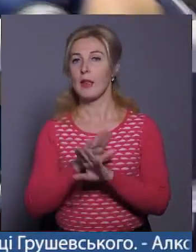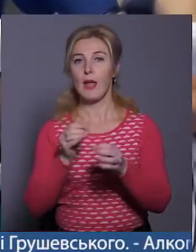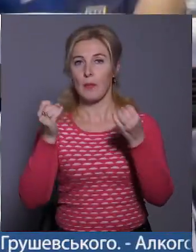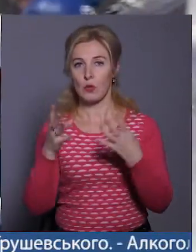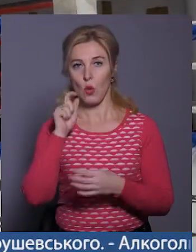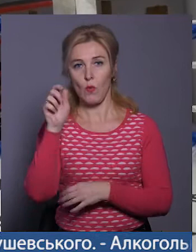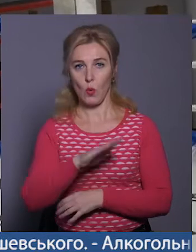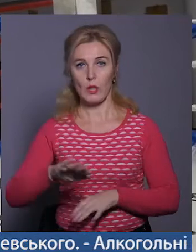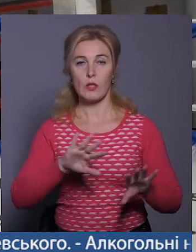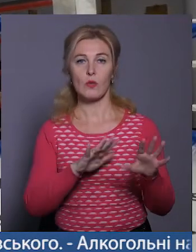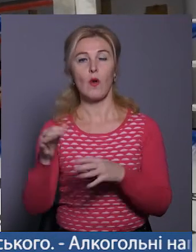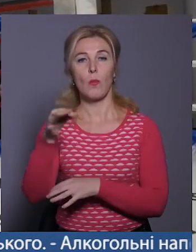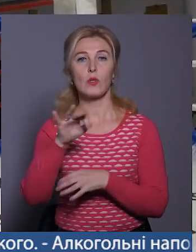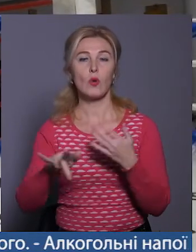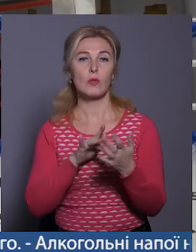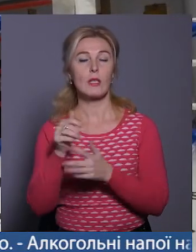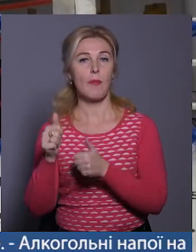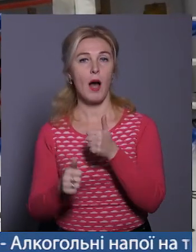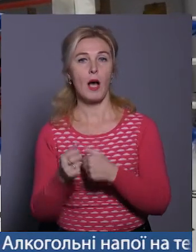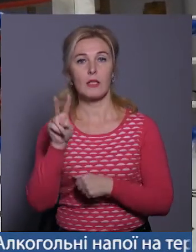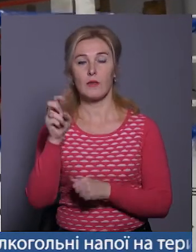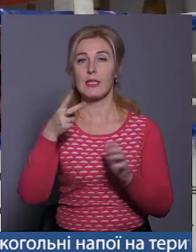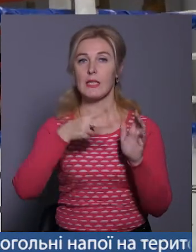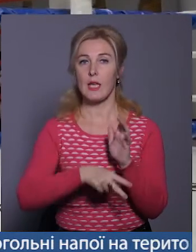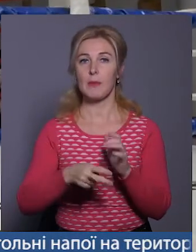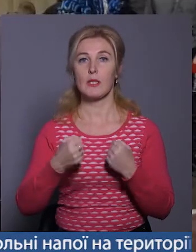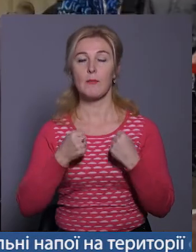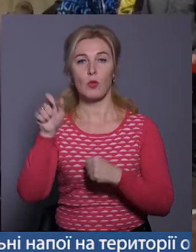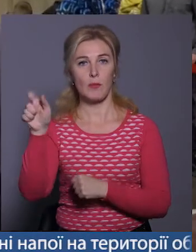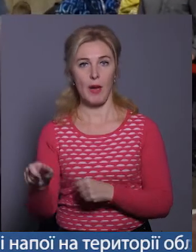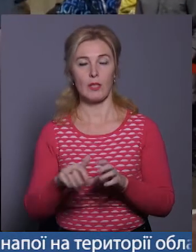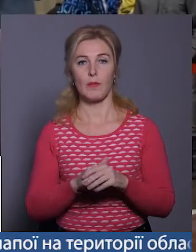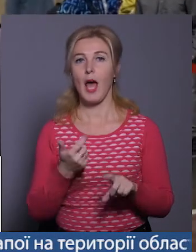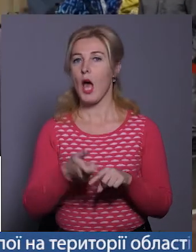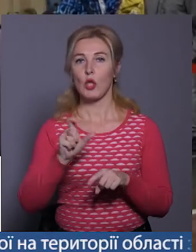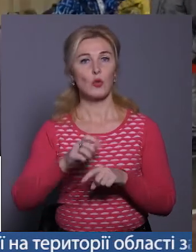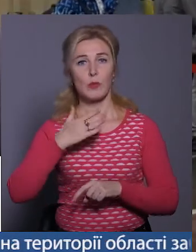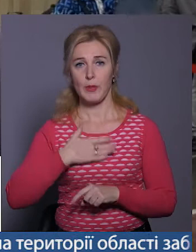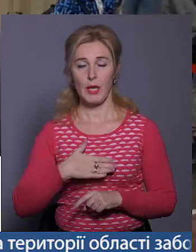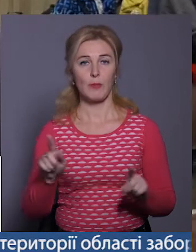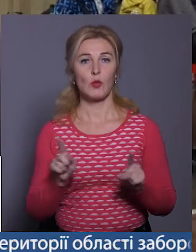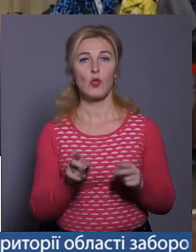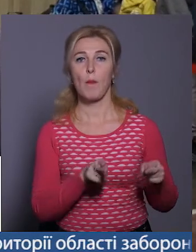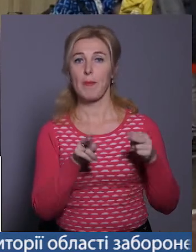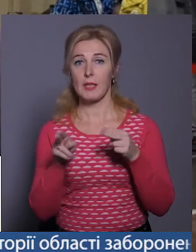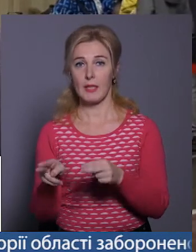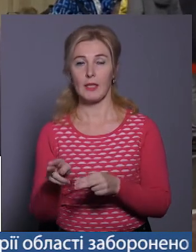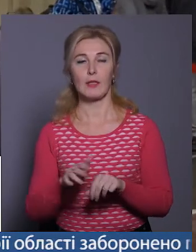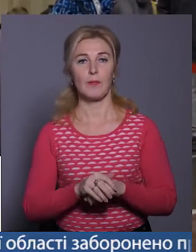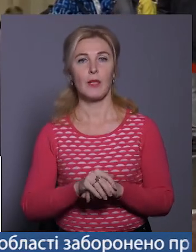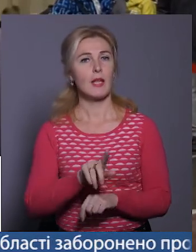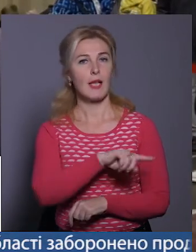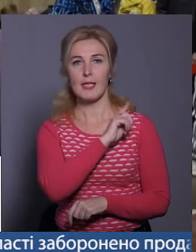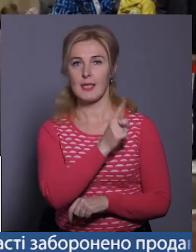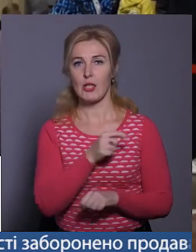Україні ситуацію, в обласному центрі змагалися 270 спортсменів. Дуже приємно, що приїхали одні з сильніших